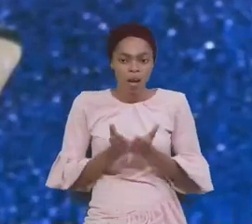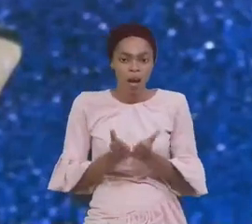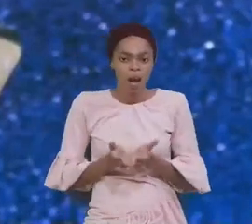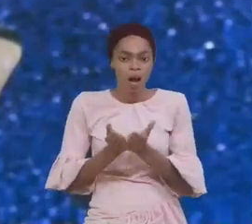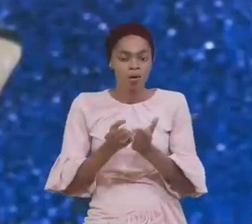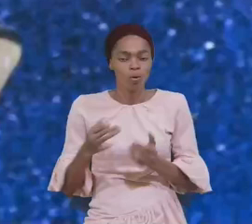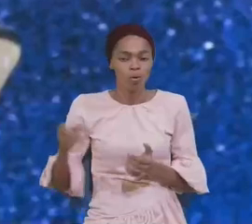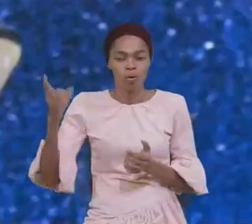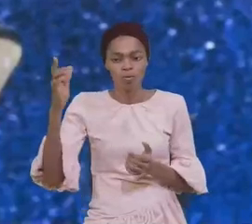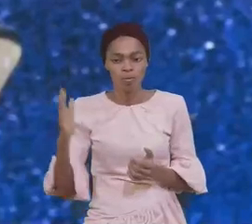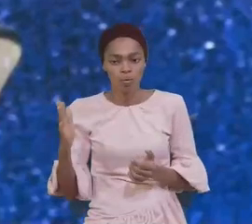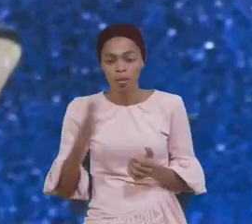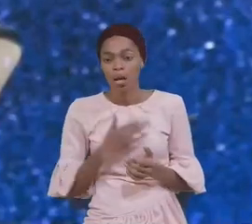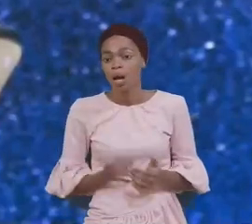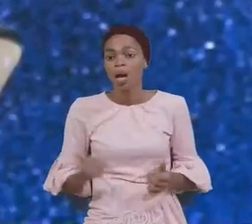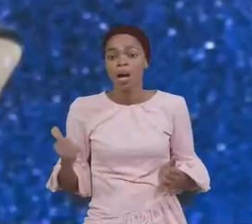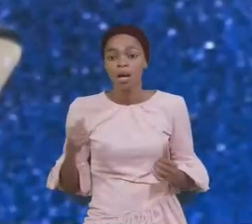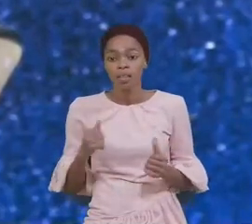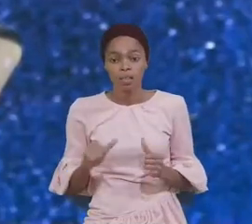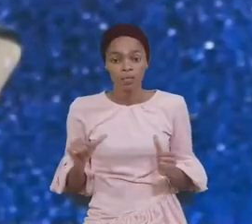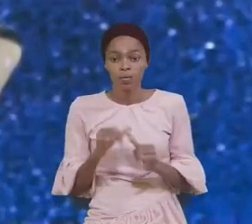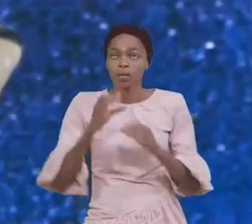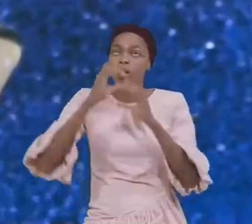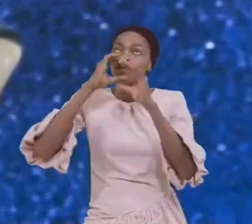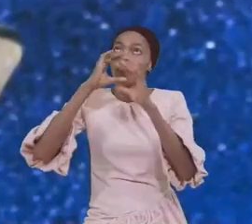7 trompettes retentissantes.